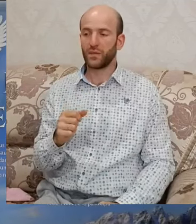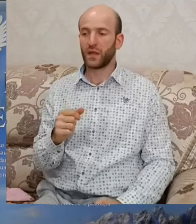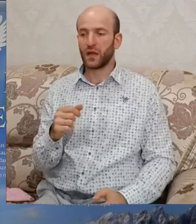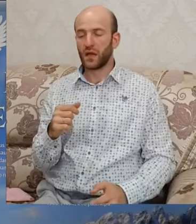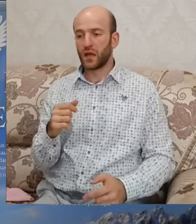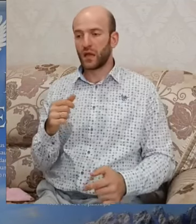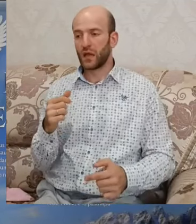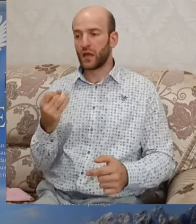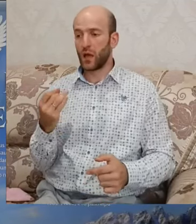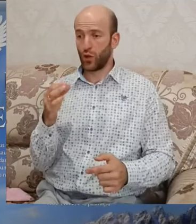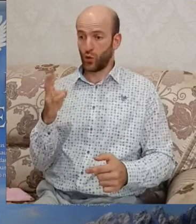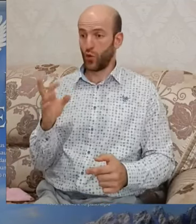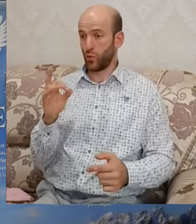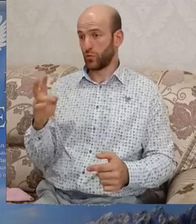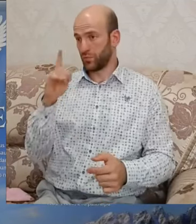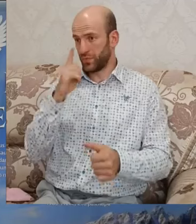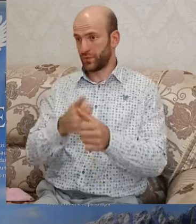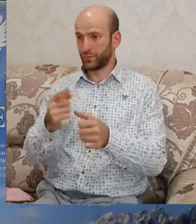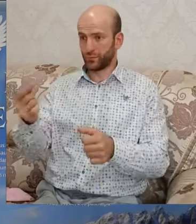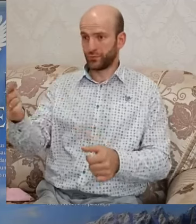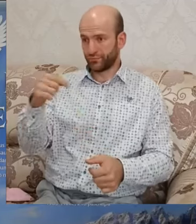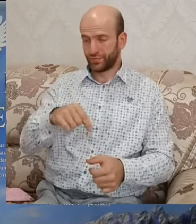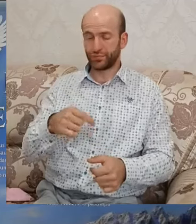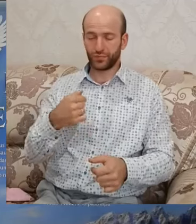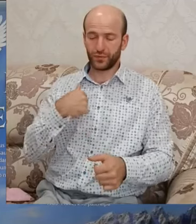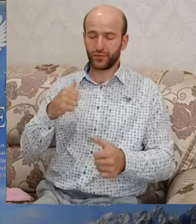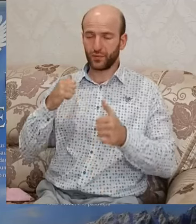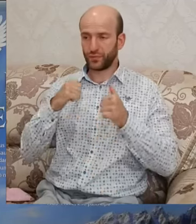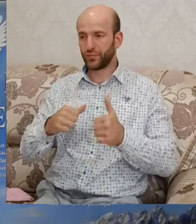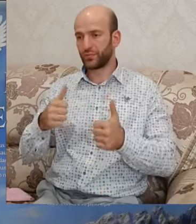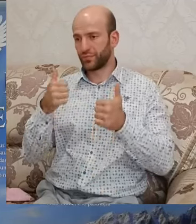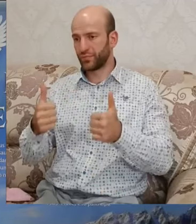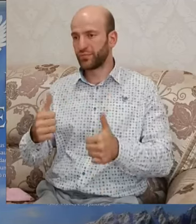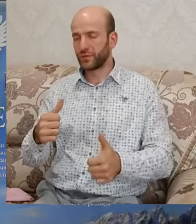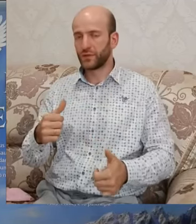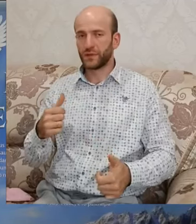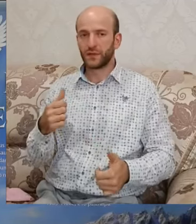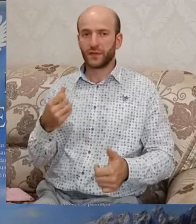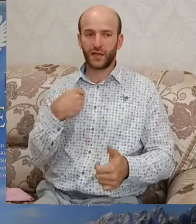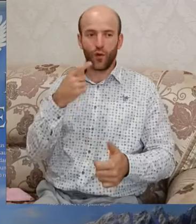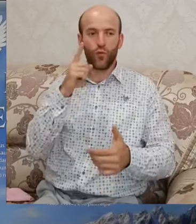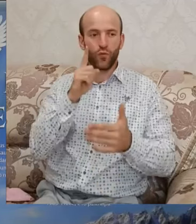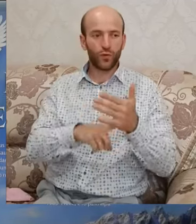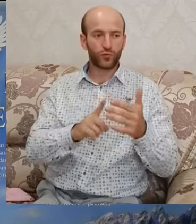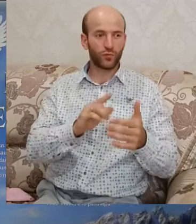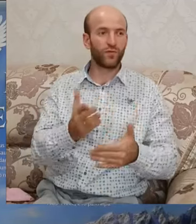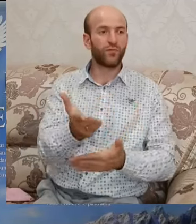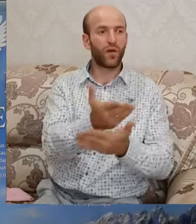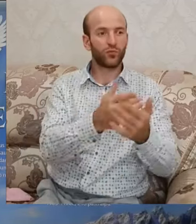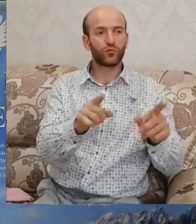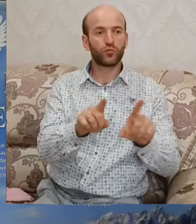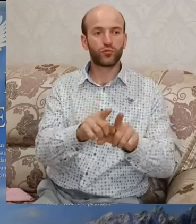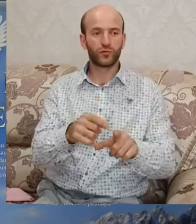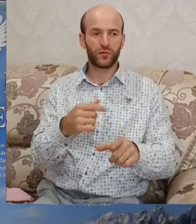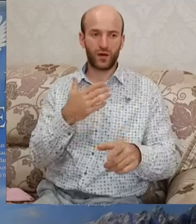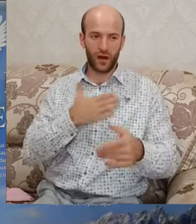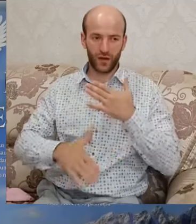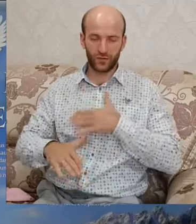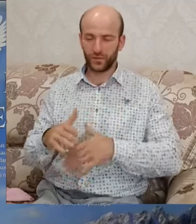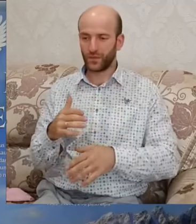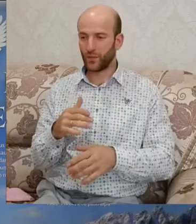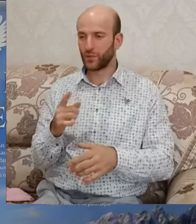лично укреплена. Я верю, что ваша и так же. Amen. Tai yra karališka sėkla. Это царское семя. Kuri tiki tuo,